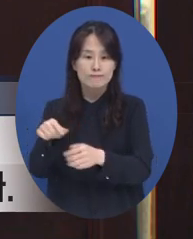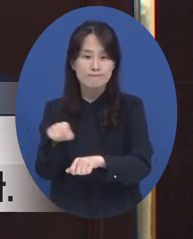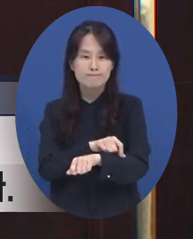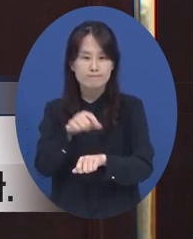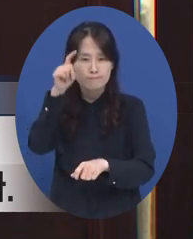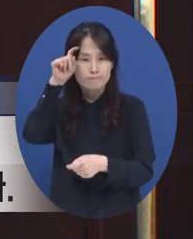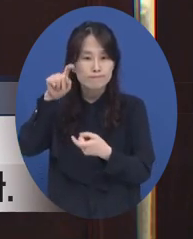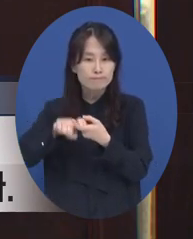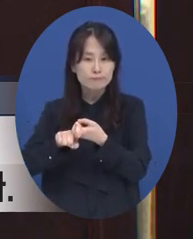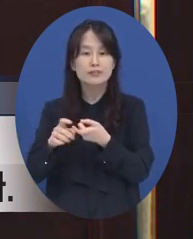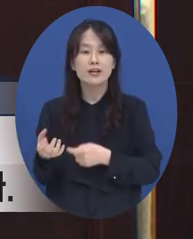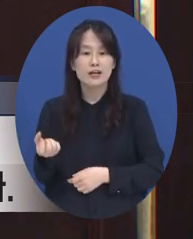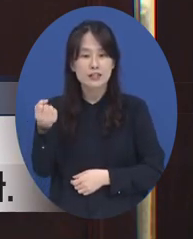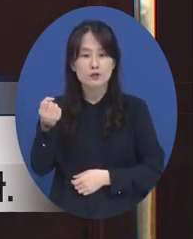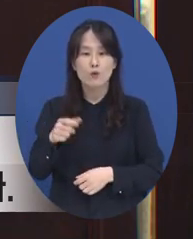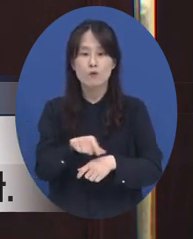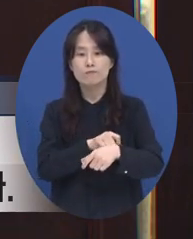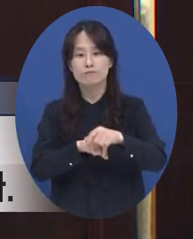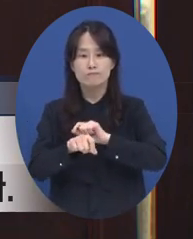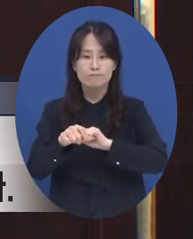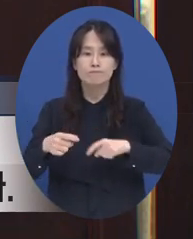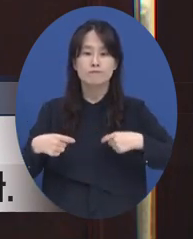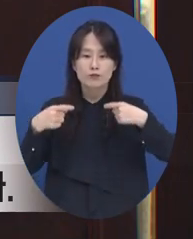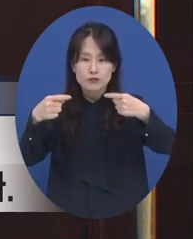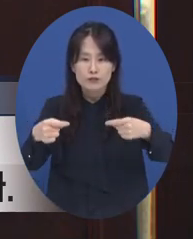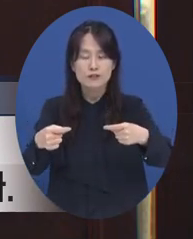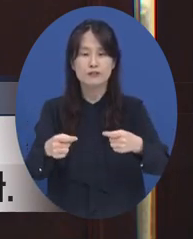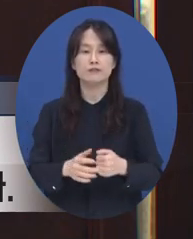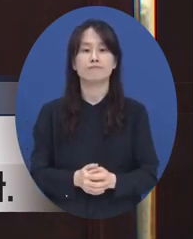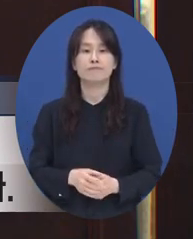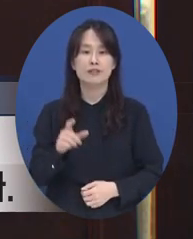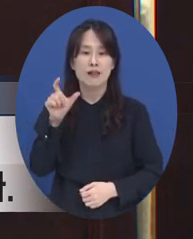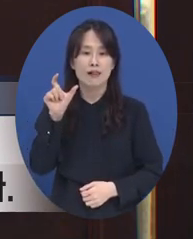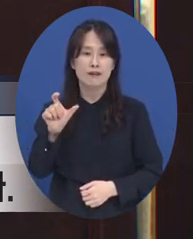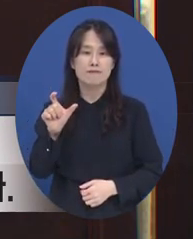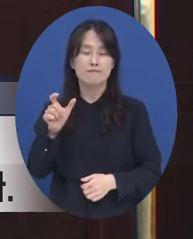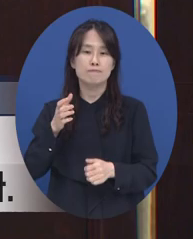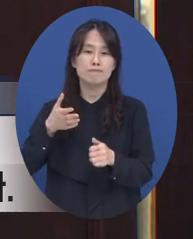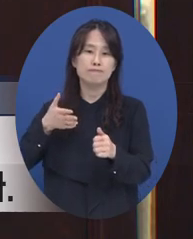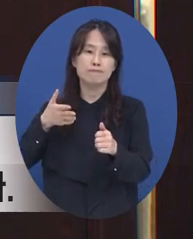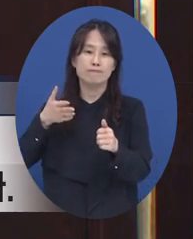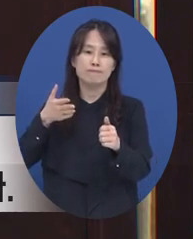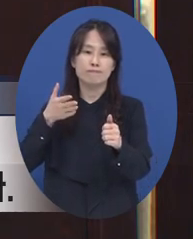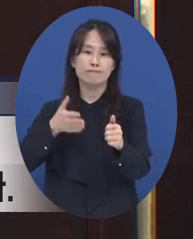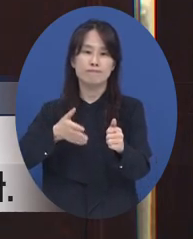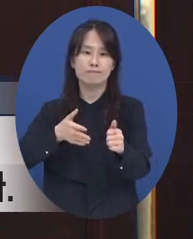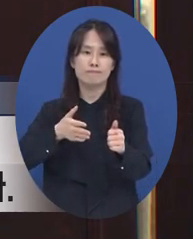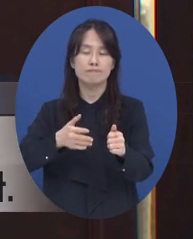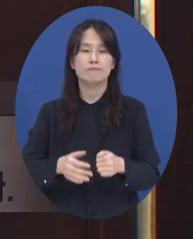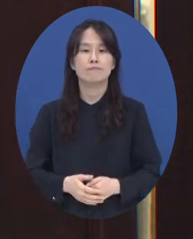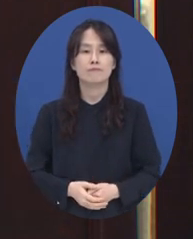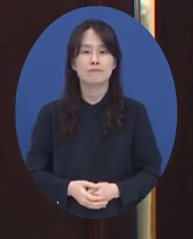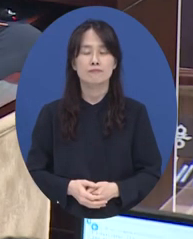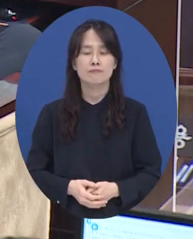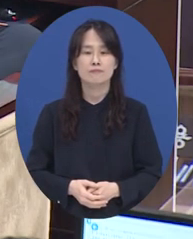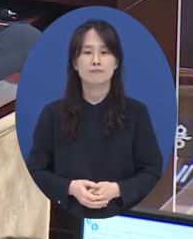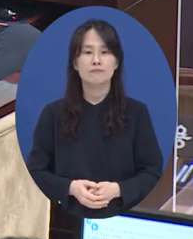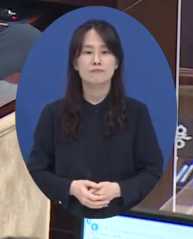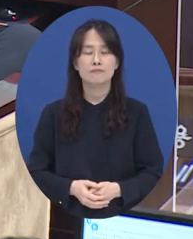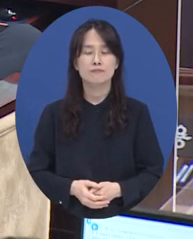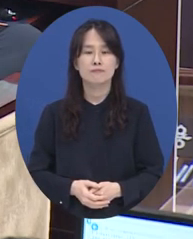차원에서도 특별한 관심을 가지고 적극적으로 나서 줄 것을 강력히 요구합니다